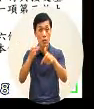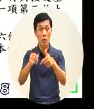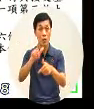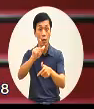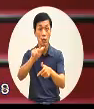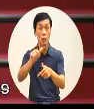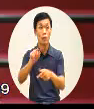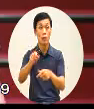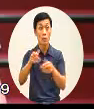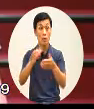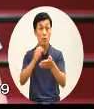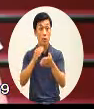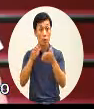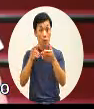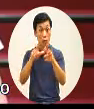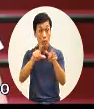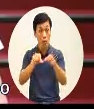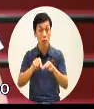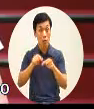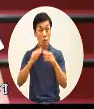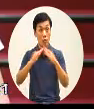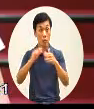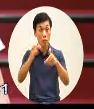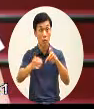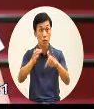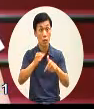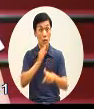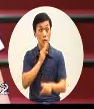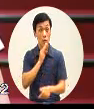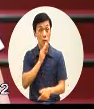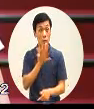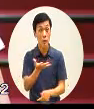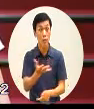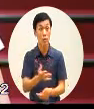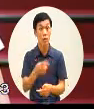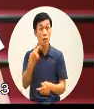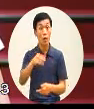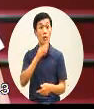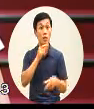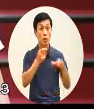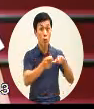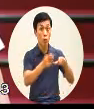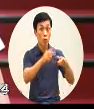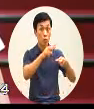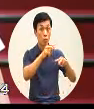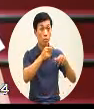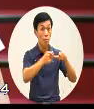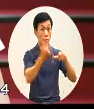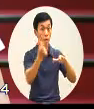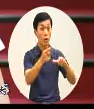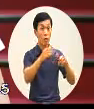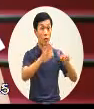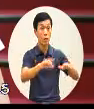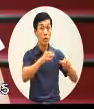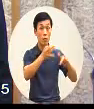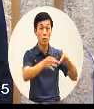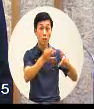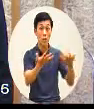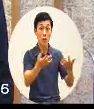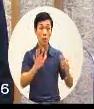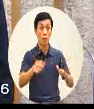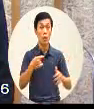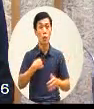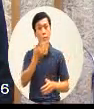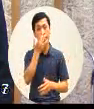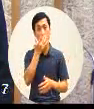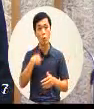来，一楼我们督察局长，这三家督价是以市价还是公告限值来计算？ 你搞起码个不了解，这我问过中央